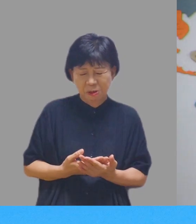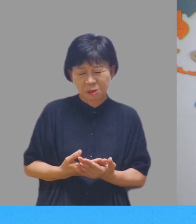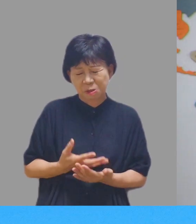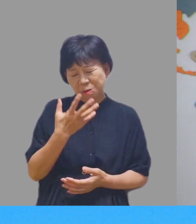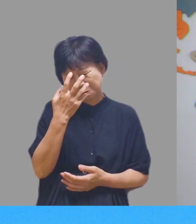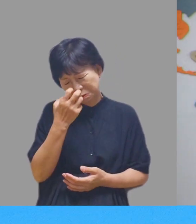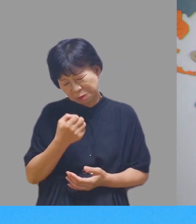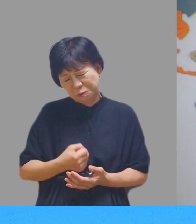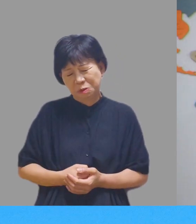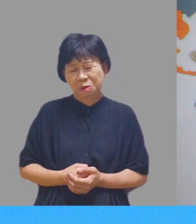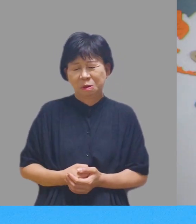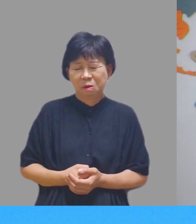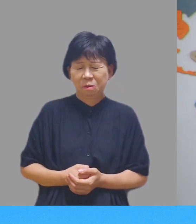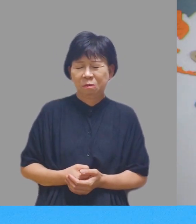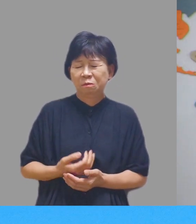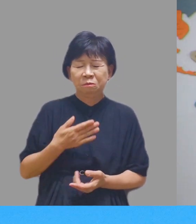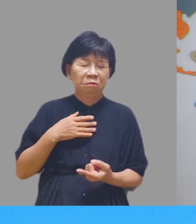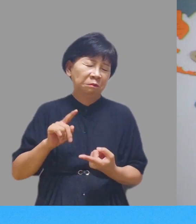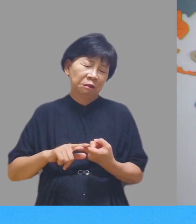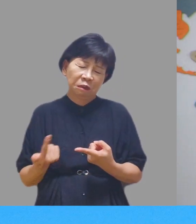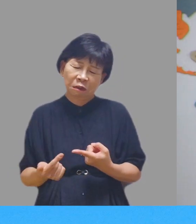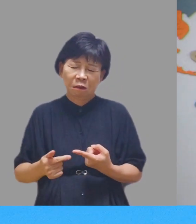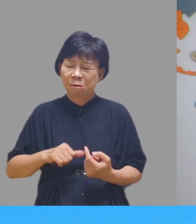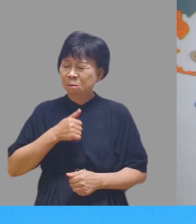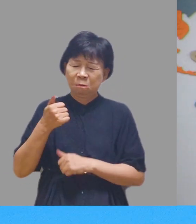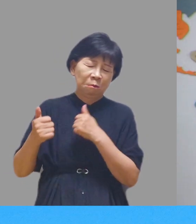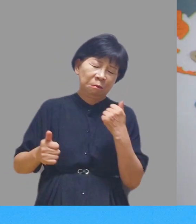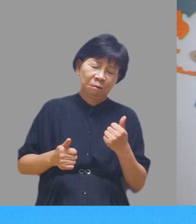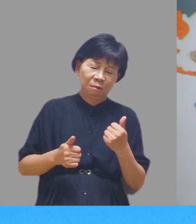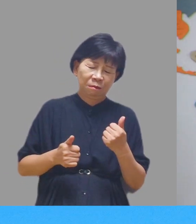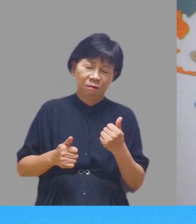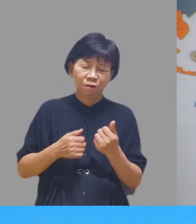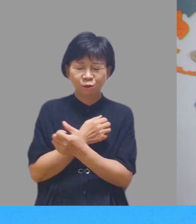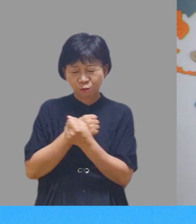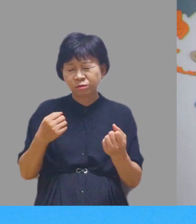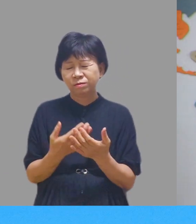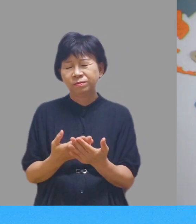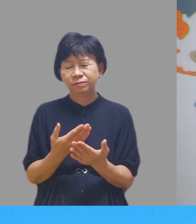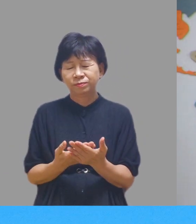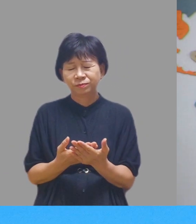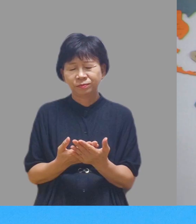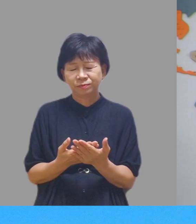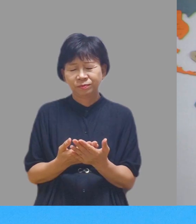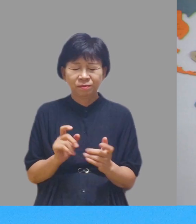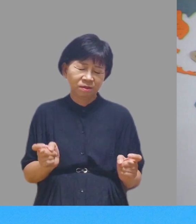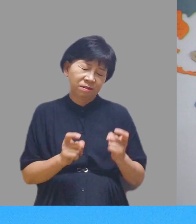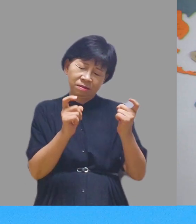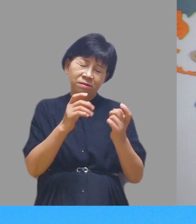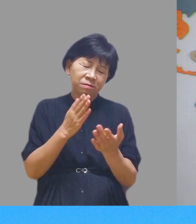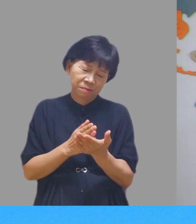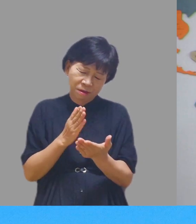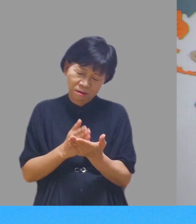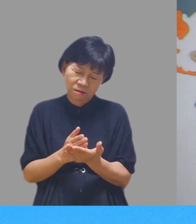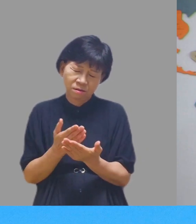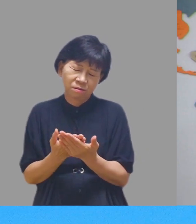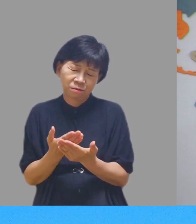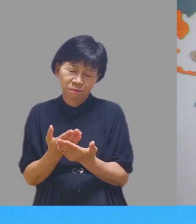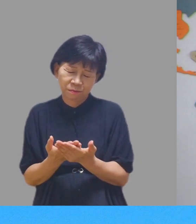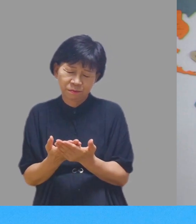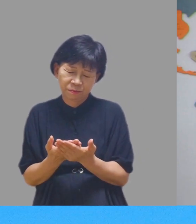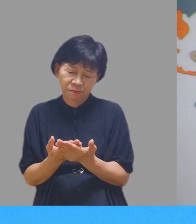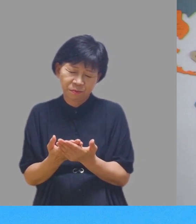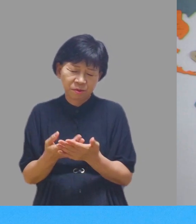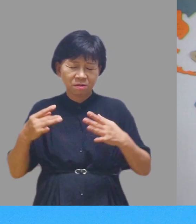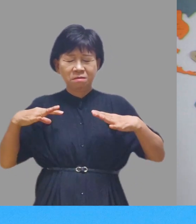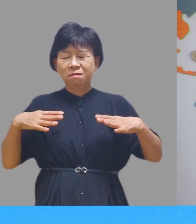내 뜻과 맞지 않는다고 큰소리치며 아우성되는 우리를 용서하여 주시옵소서. 다툼으로 하지 않게 하여 주시옵소서. 허영으로